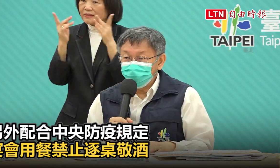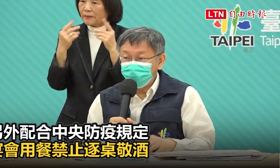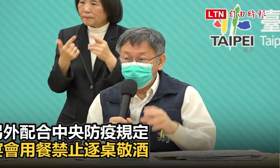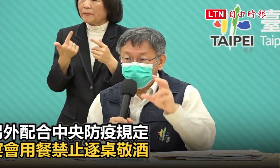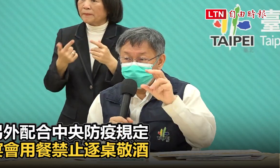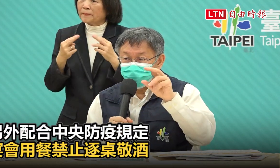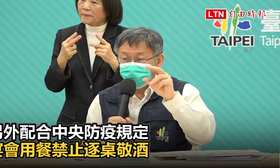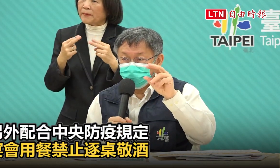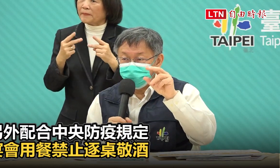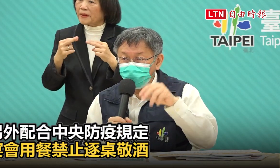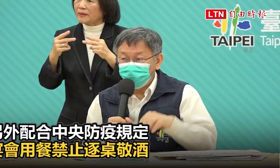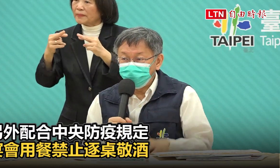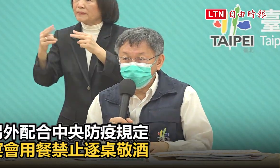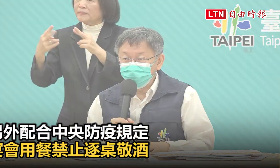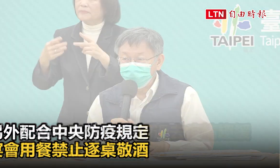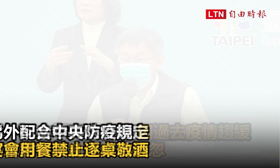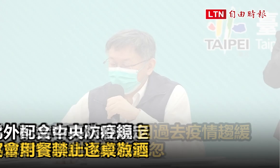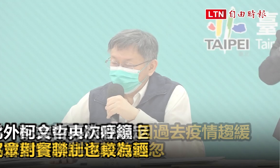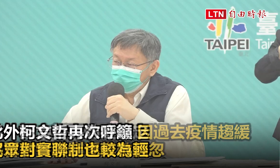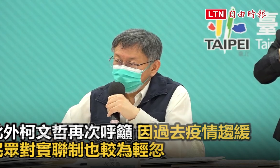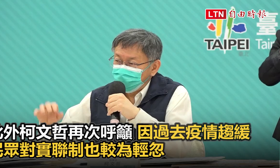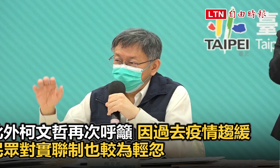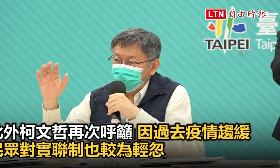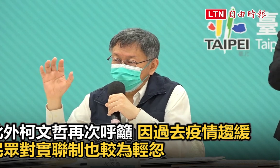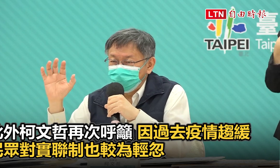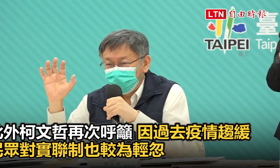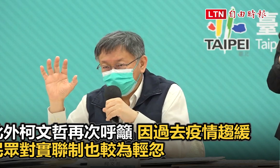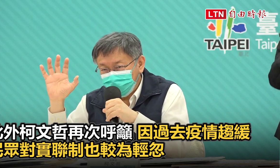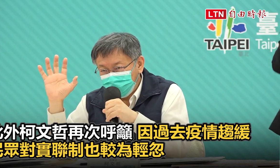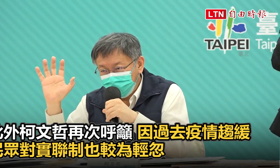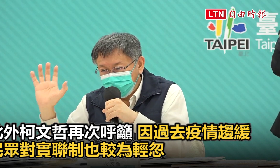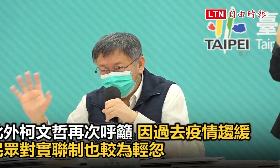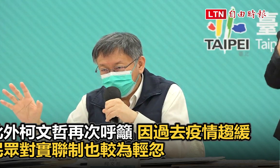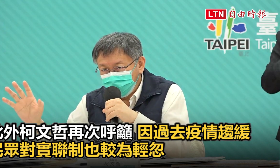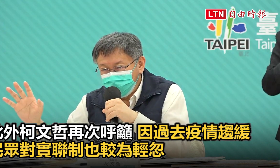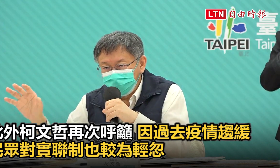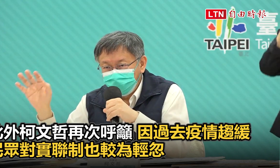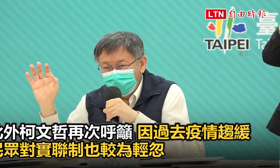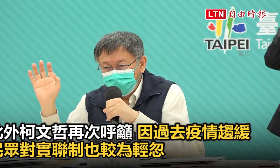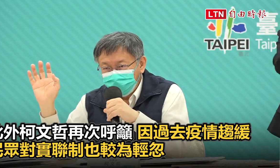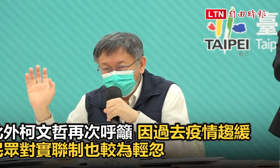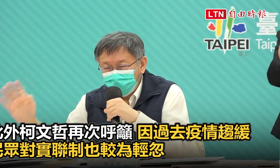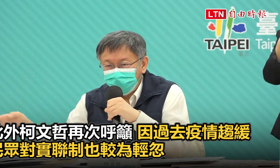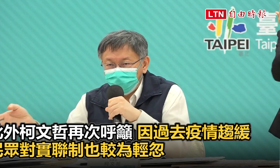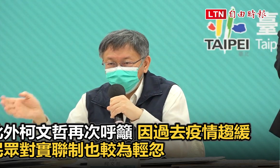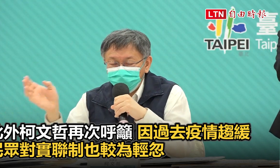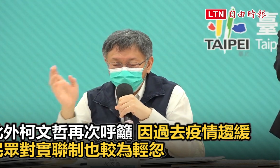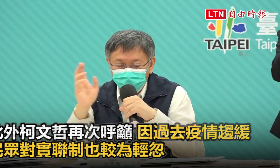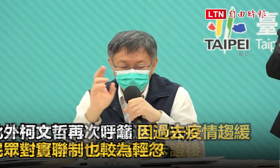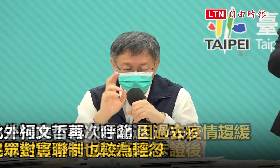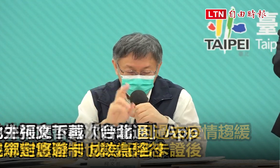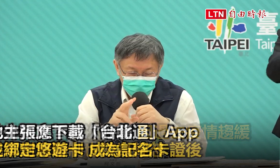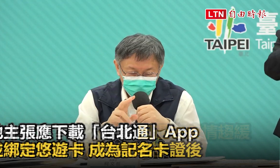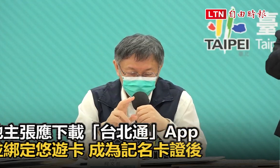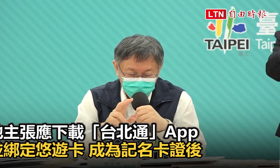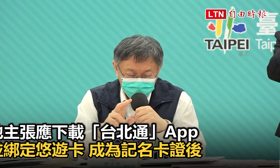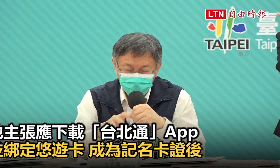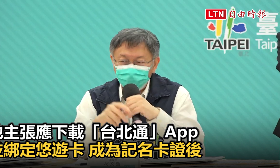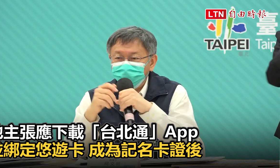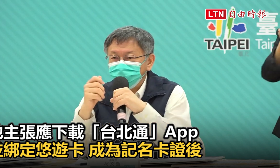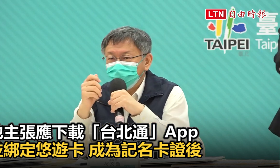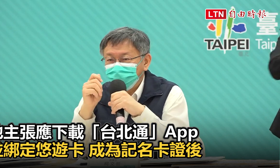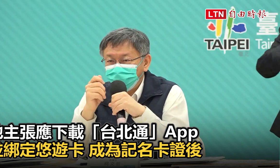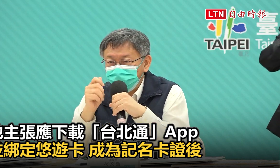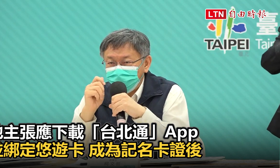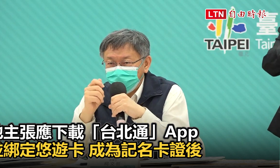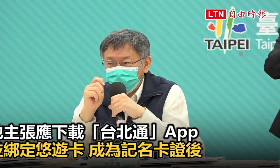开始在加严了。在鼓励大家哈、哦，下载台北通。台北通绑定悠游卡，以